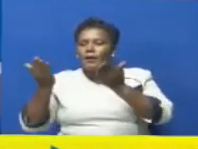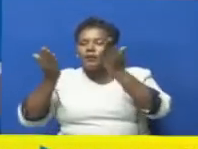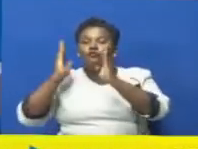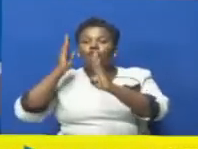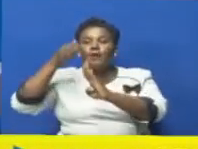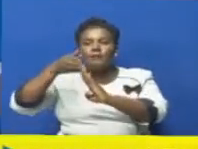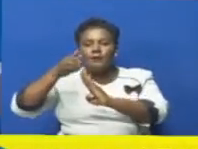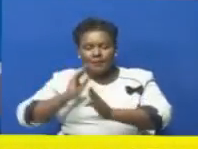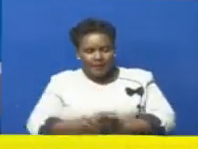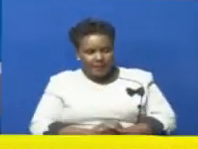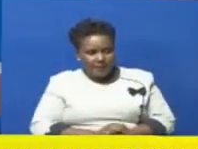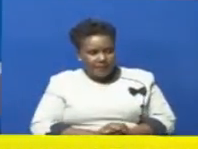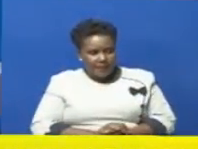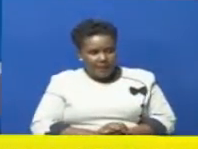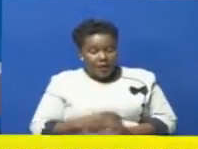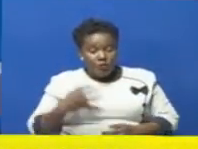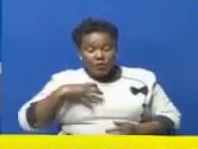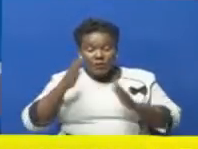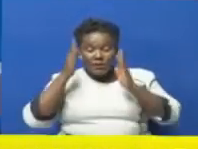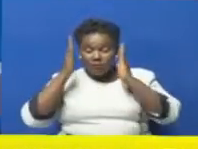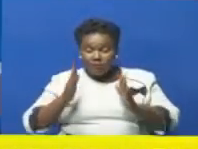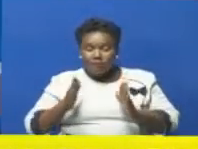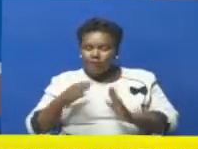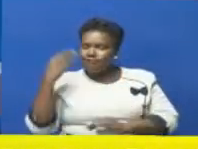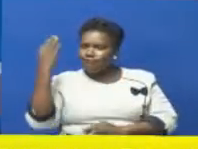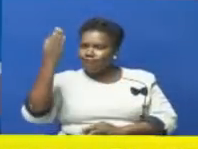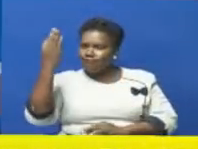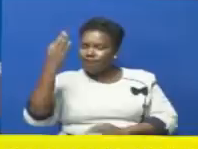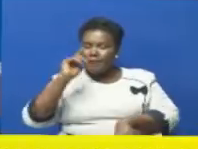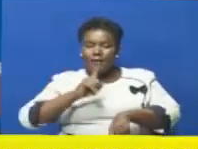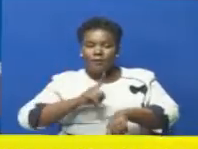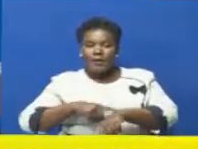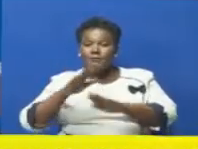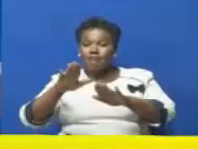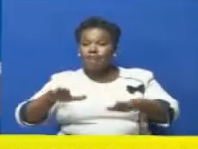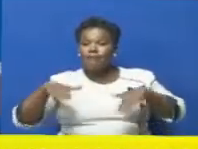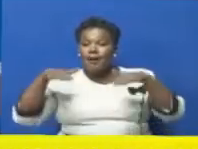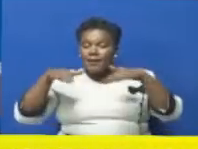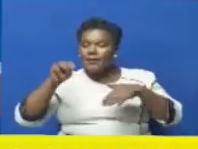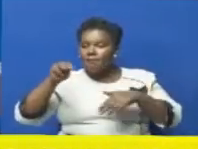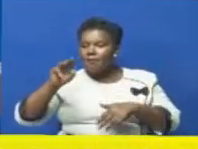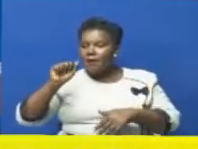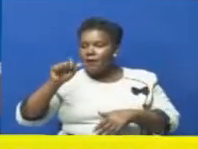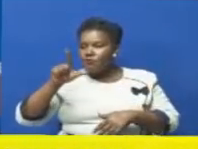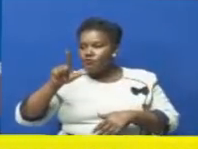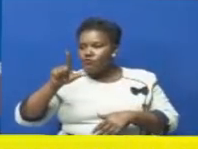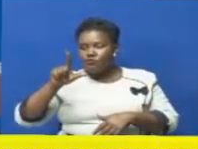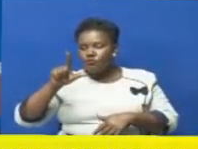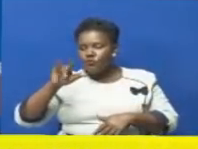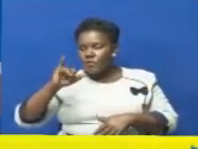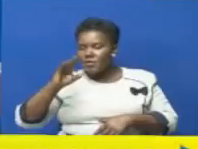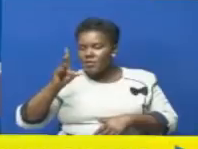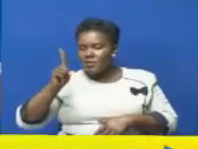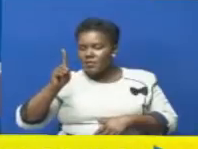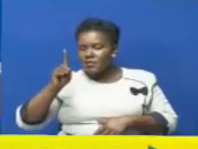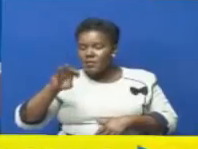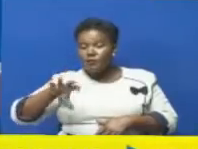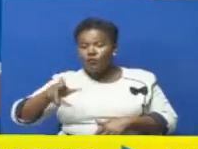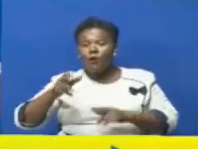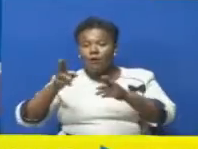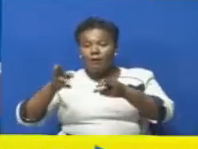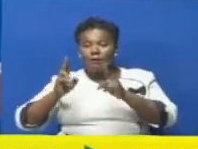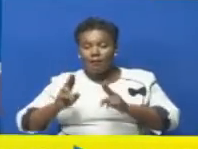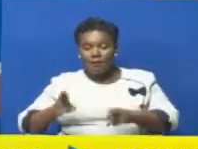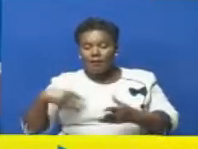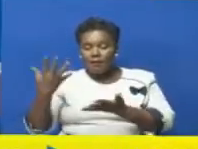amesema hayo katika baraza la Maulid lililofanyika katika uwanja wa Kaitaba, manispaa ya Bukoba, mkoani Kagera, kama anavyotuarifu